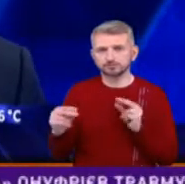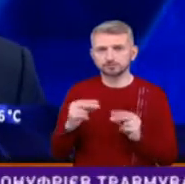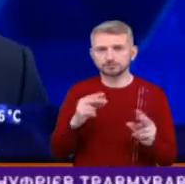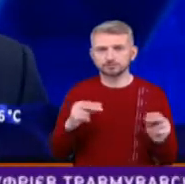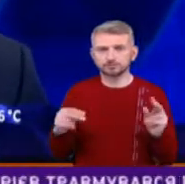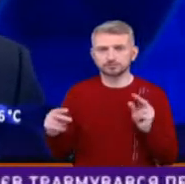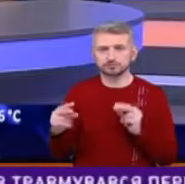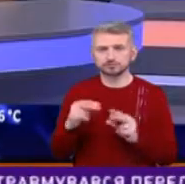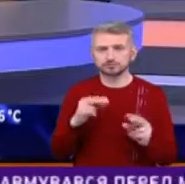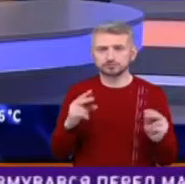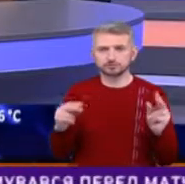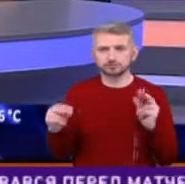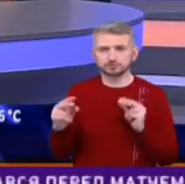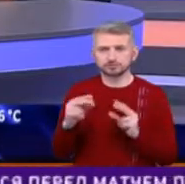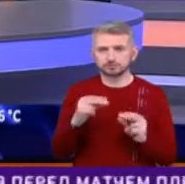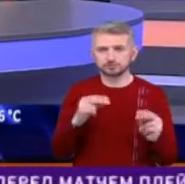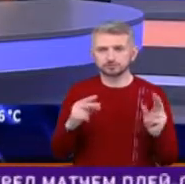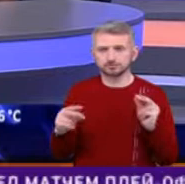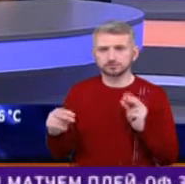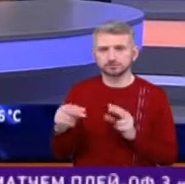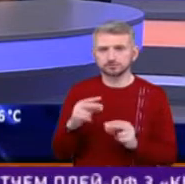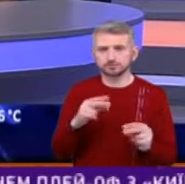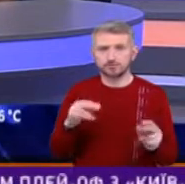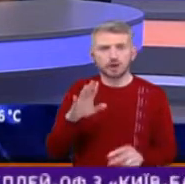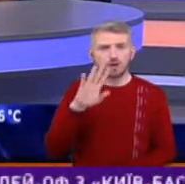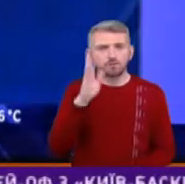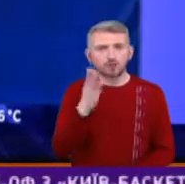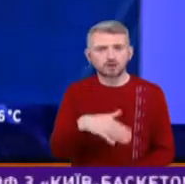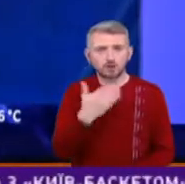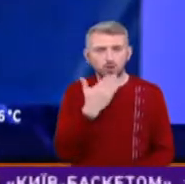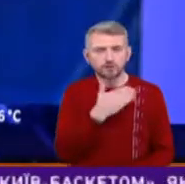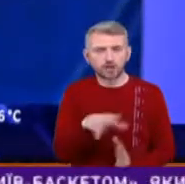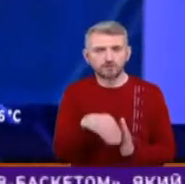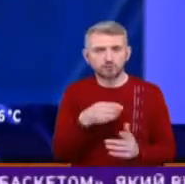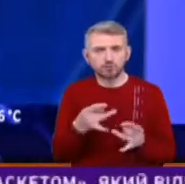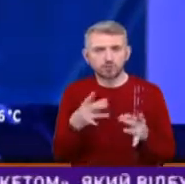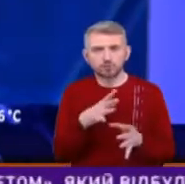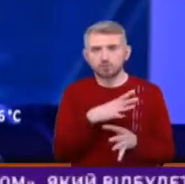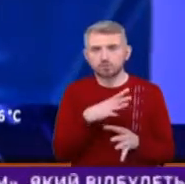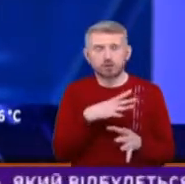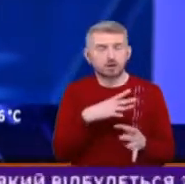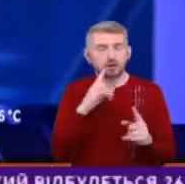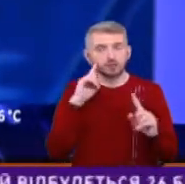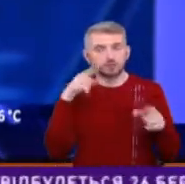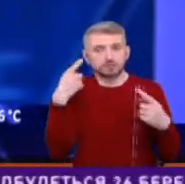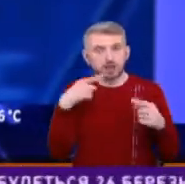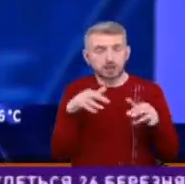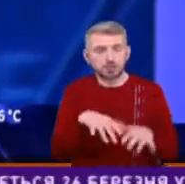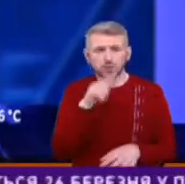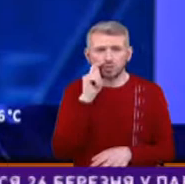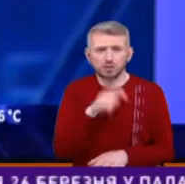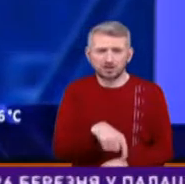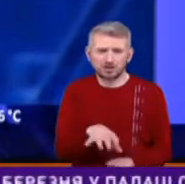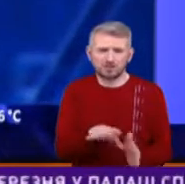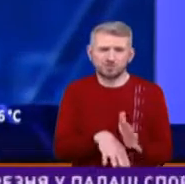що відбувалося в Бразилії. В Бразилії на останніх виборах це просто була феєрична кампанія, а Україна ще відпочиває на